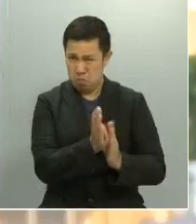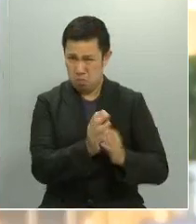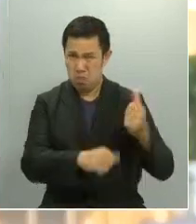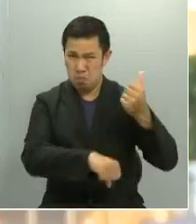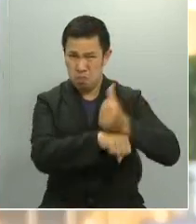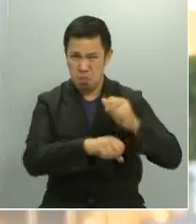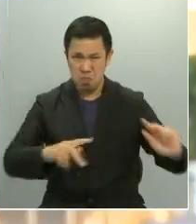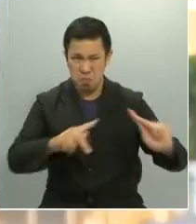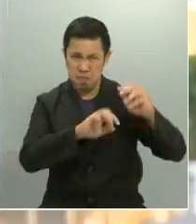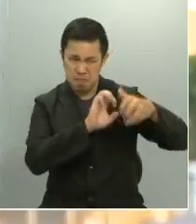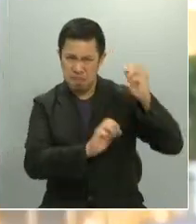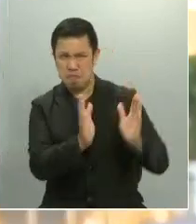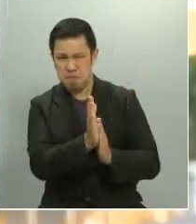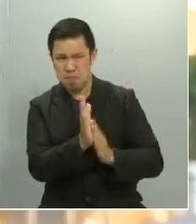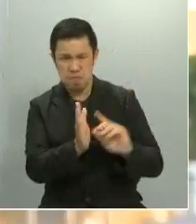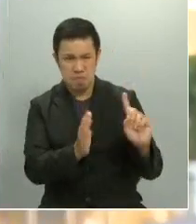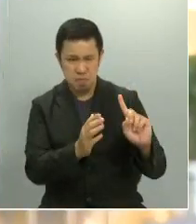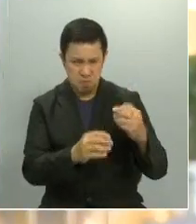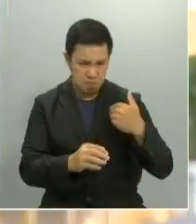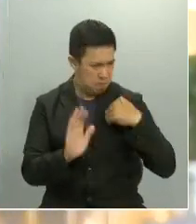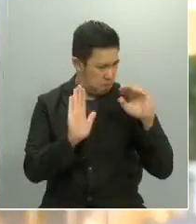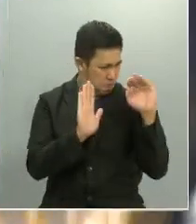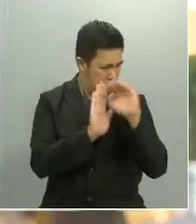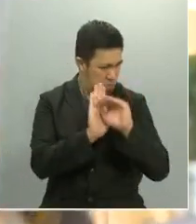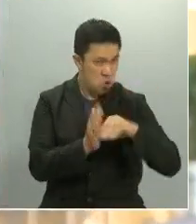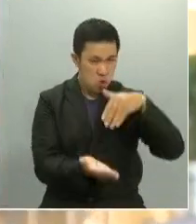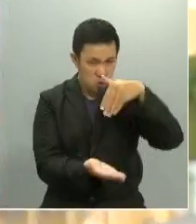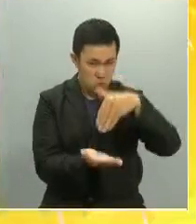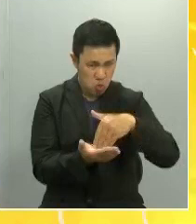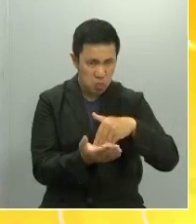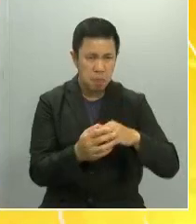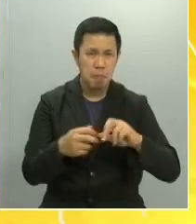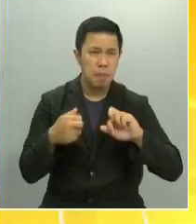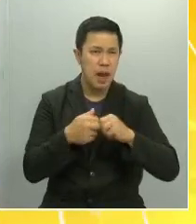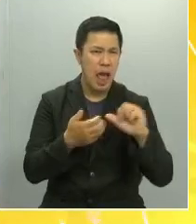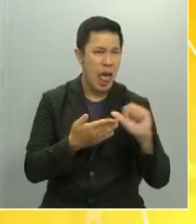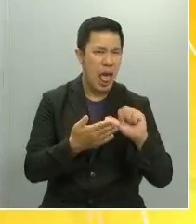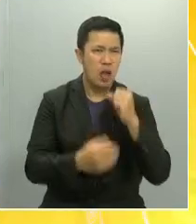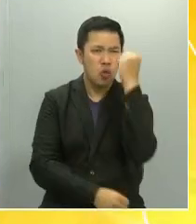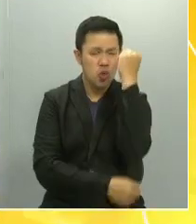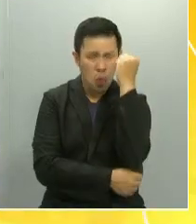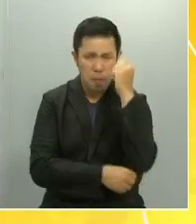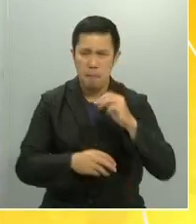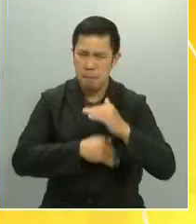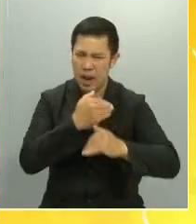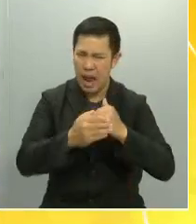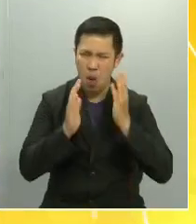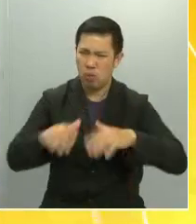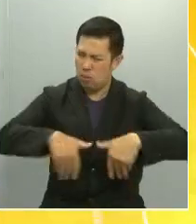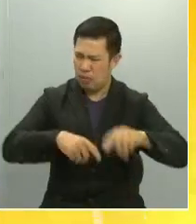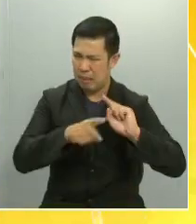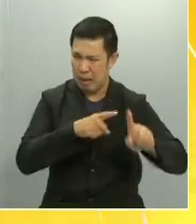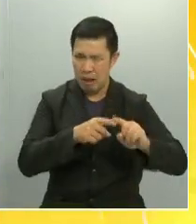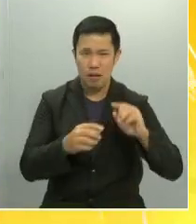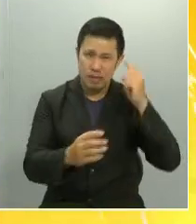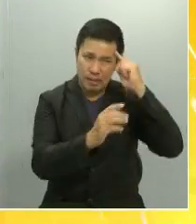พอดีกับวงขอกินได้ที่ได้มีการใช้กลไกศูนย์อำนวยการขจัดความยากจนและพัฒนาคนทุกช่วงวัยอย่างยั่งยืนตาม